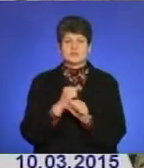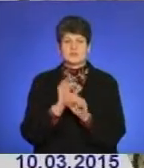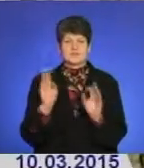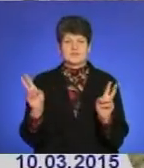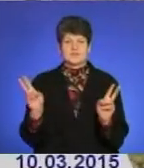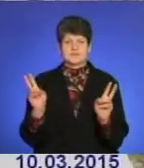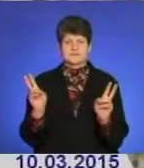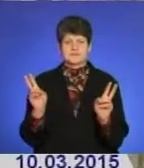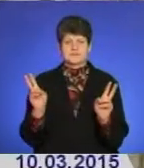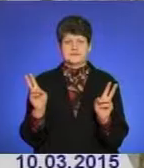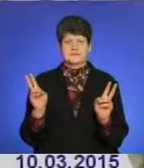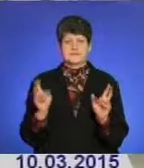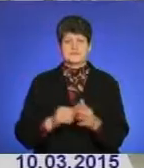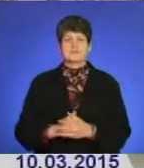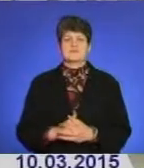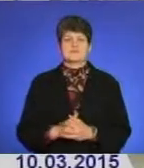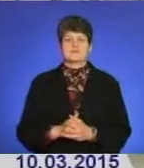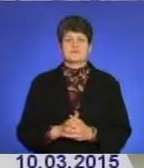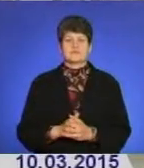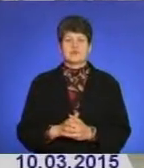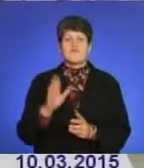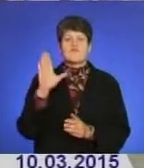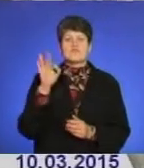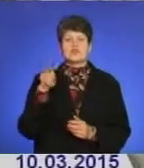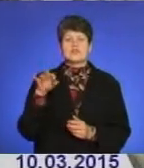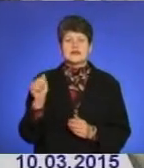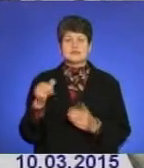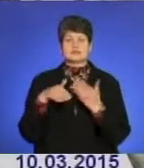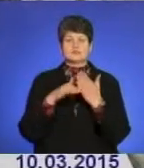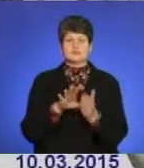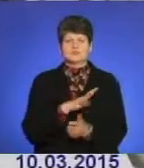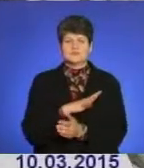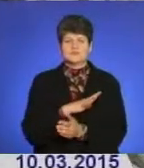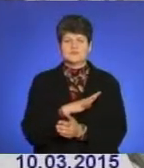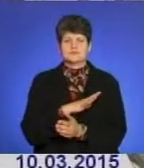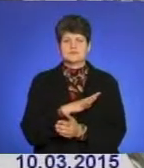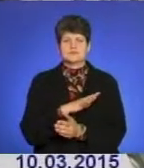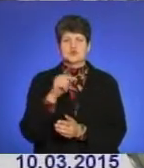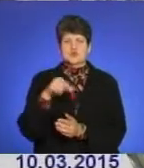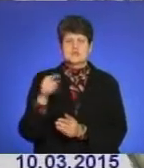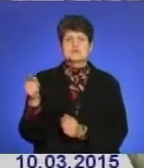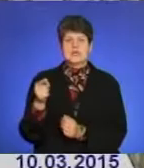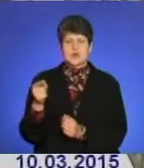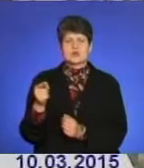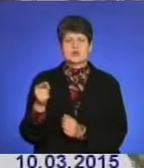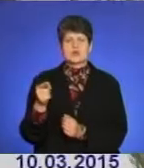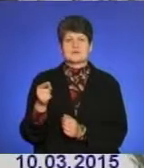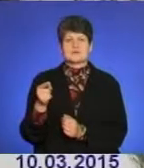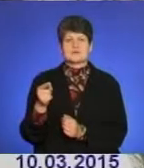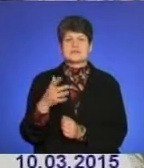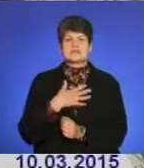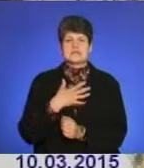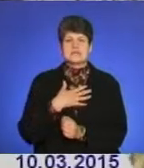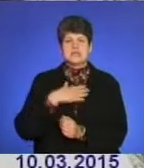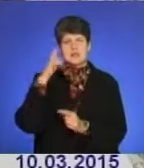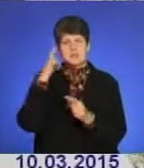Все. І вся волонтерська допомога була отсюди, із Тернополя, і із Канади